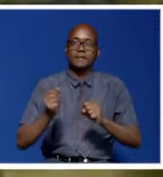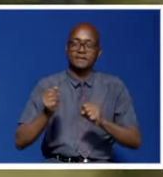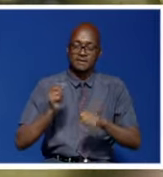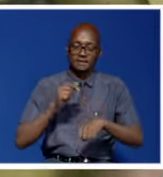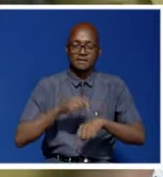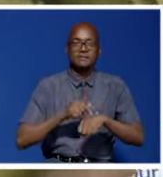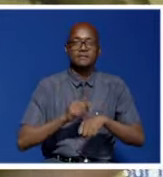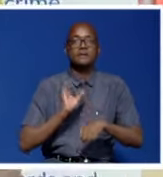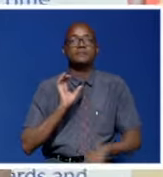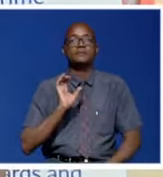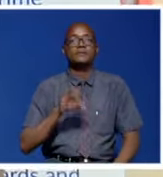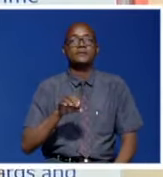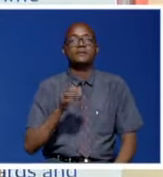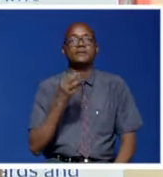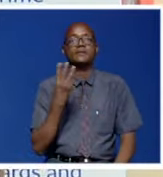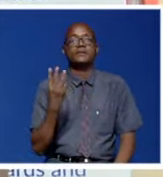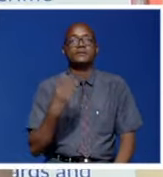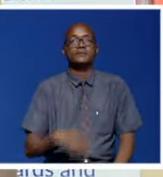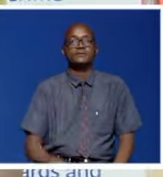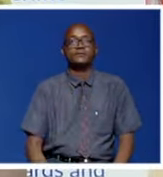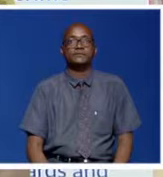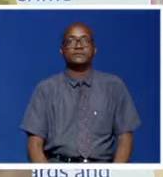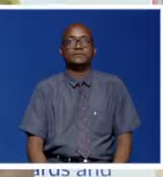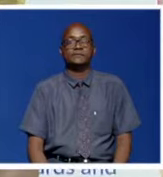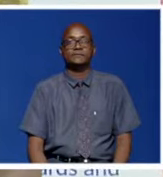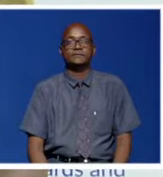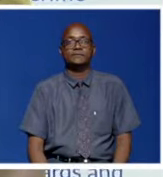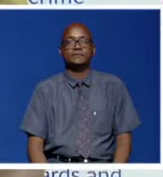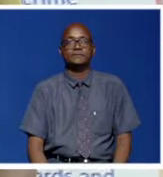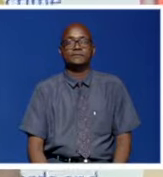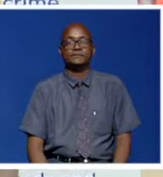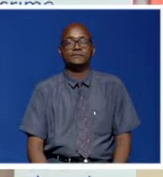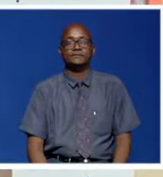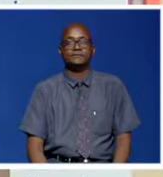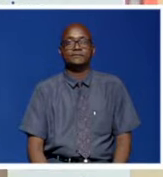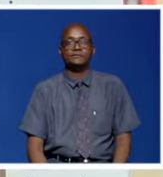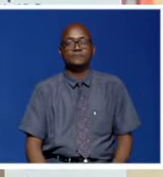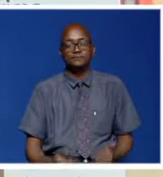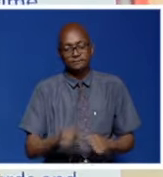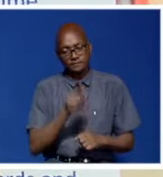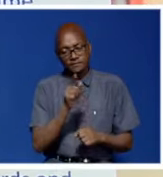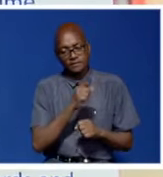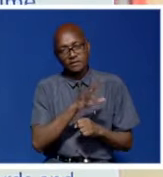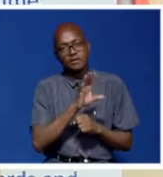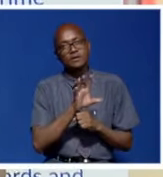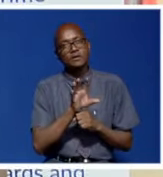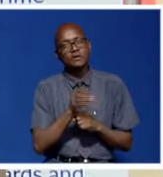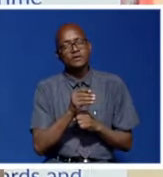cha miaka mitatu. Kwa suala la makosa yote ya udhalilishaji, ikiwemo ubakaji na lawiti,